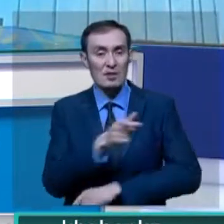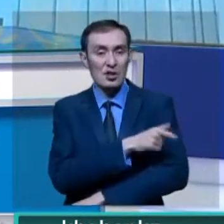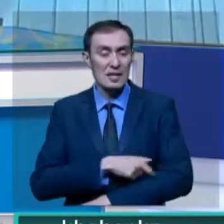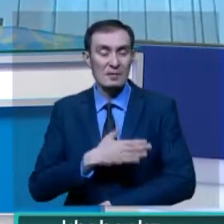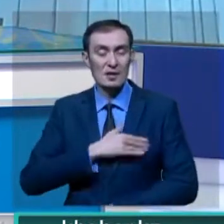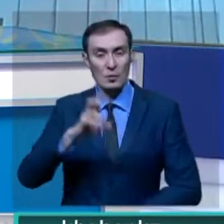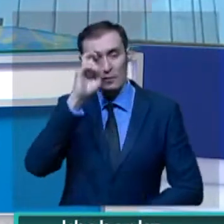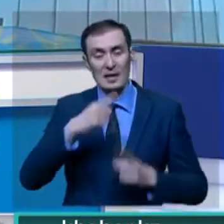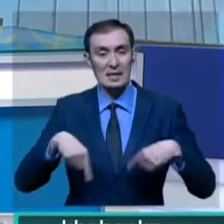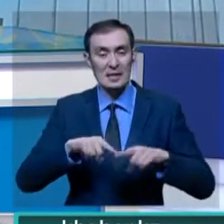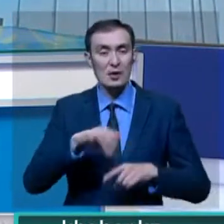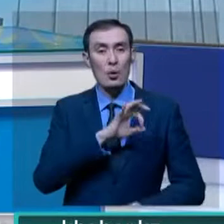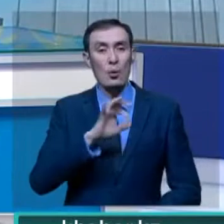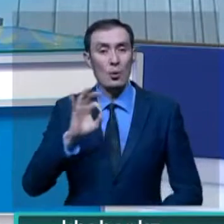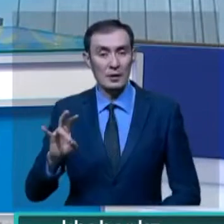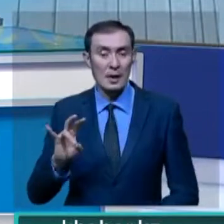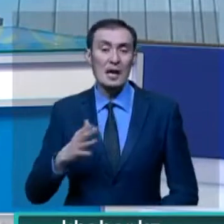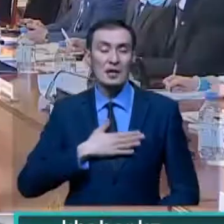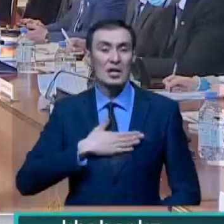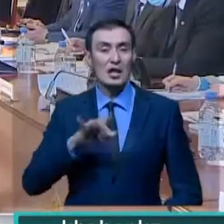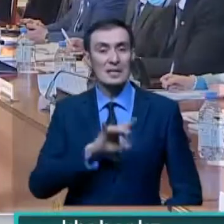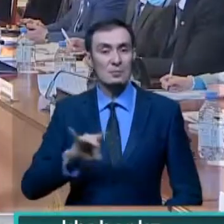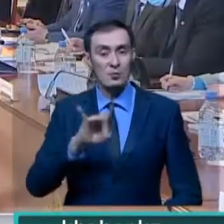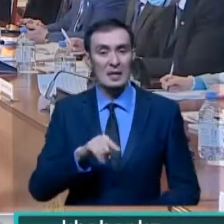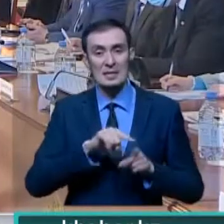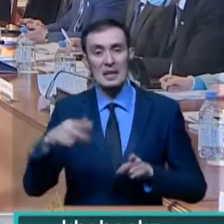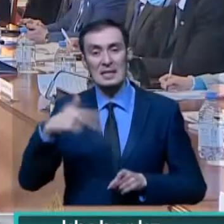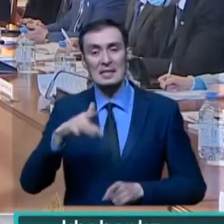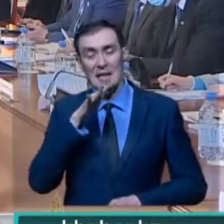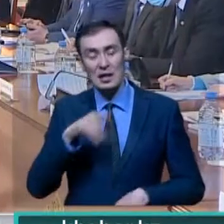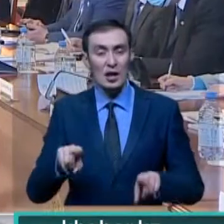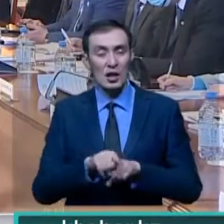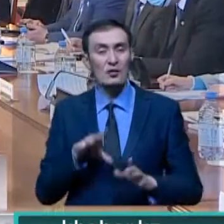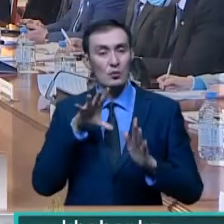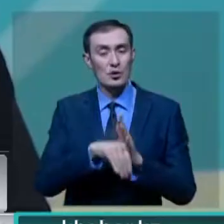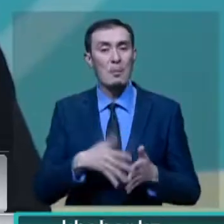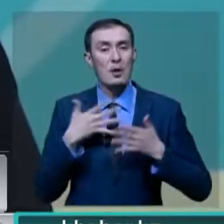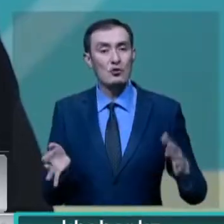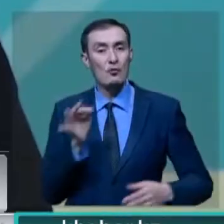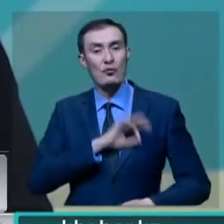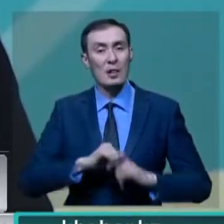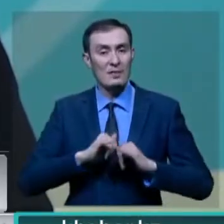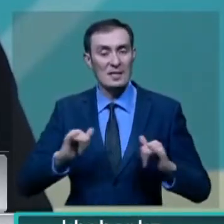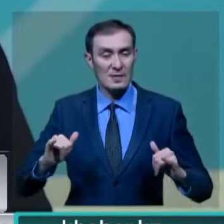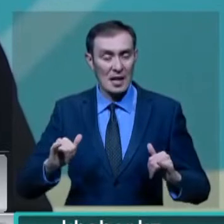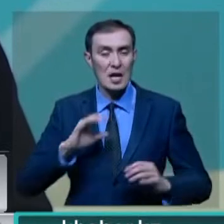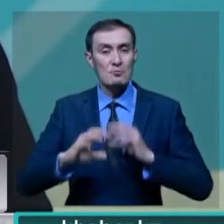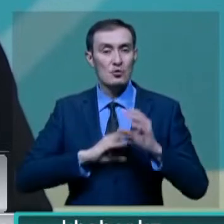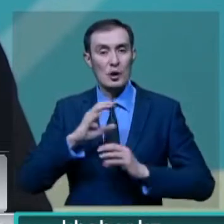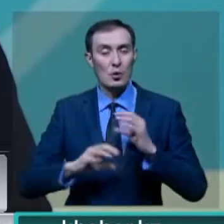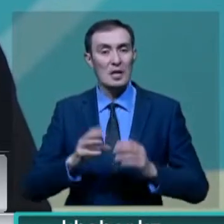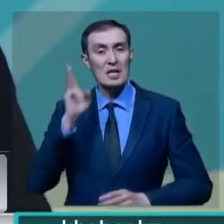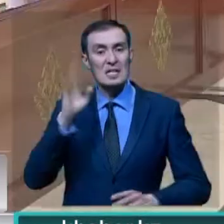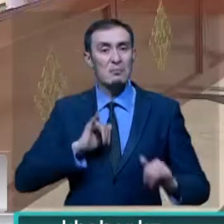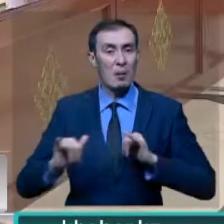нашей страны в организации объединенных наций наша республика за три десятилетия также внесла немалый вклад в развитие международной